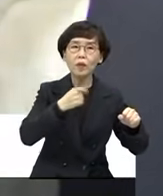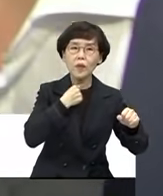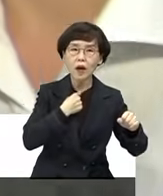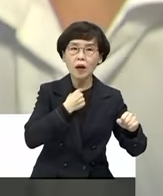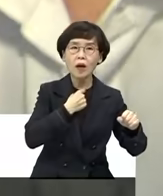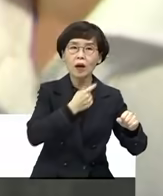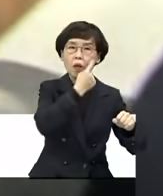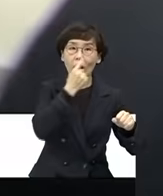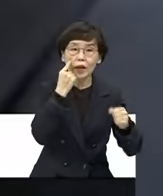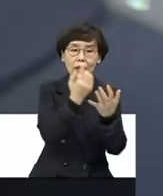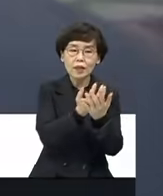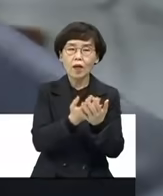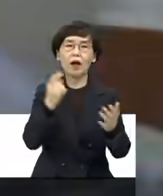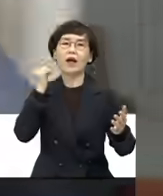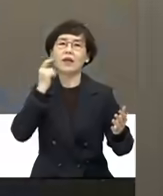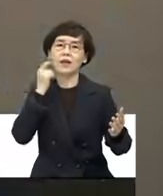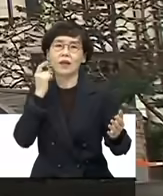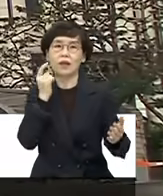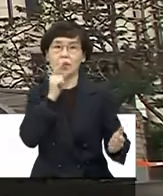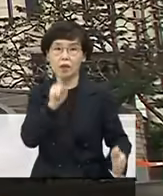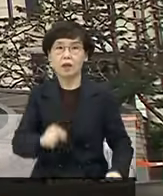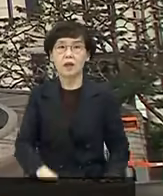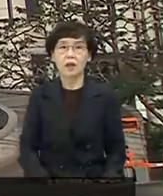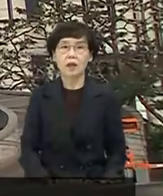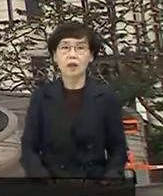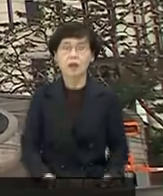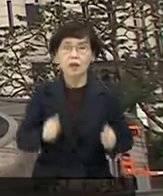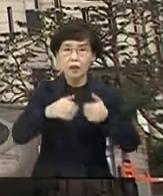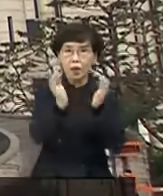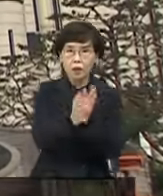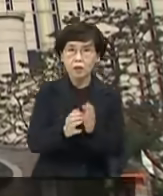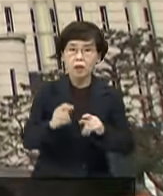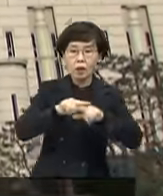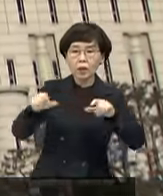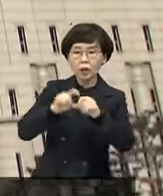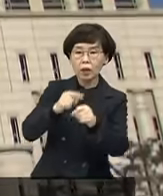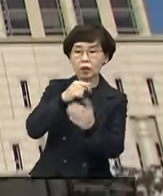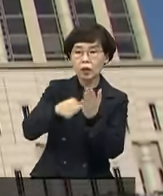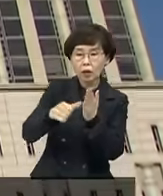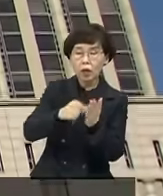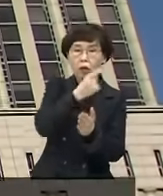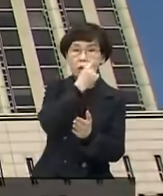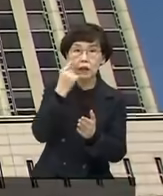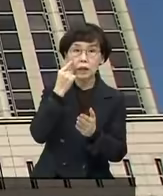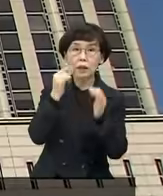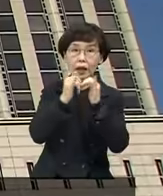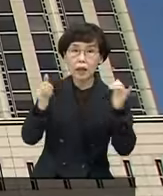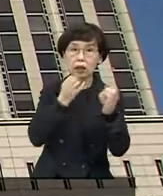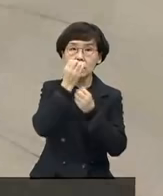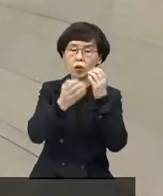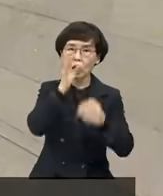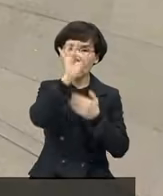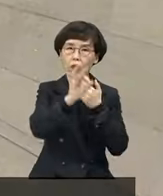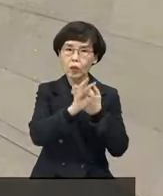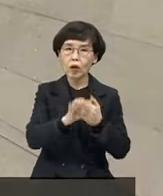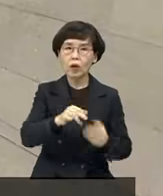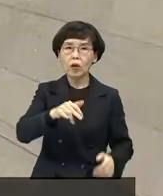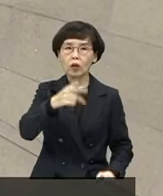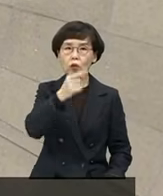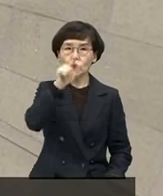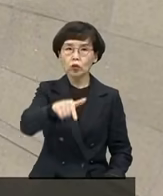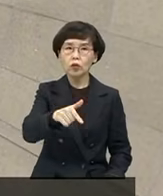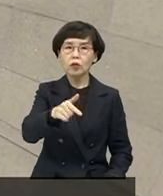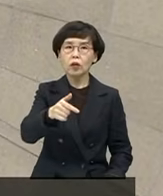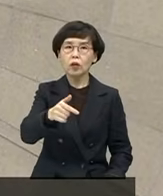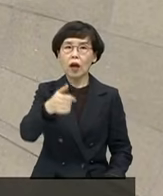발급해준 확인서가 가짜라는 얘기입니다. 재판부는 객관적 자료와 증인 진술을 종합해볼 때 조 전 장관 아들이